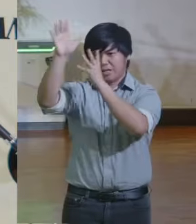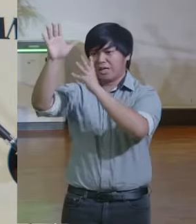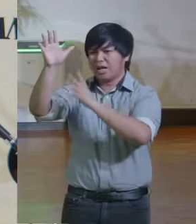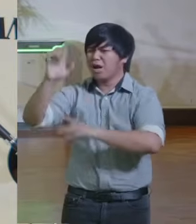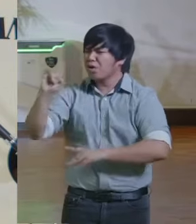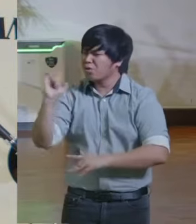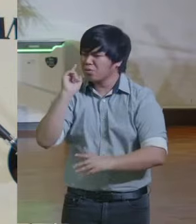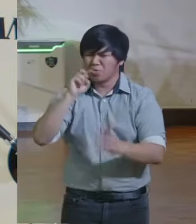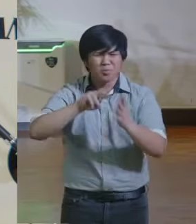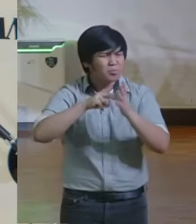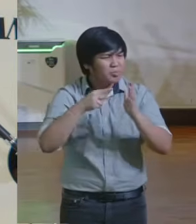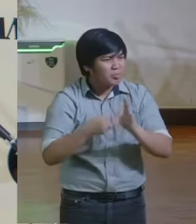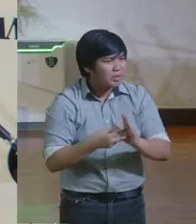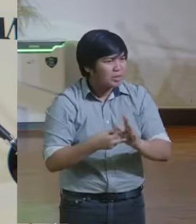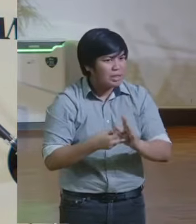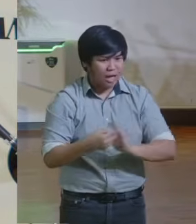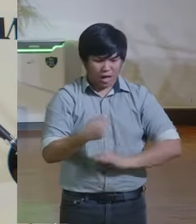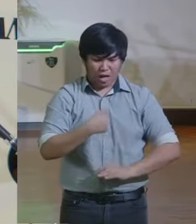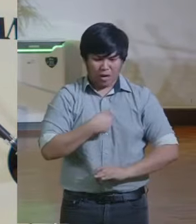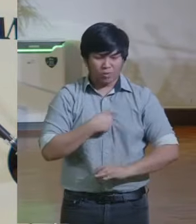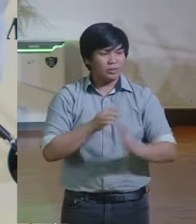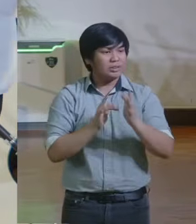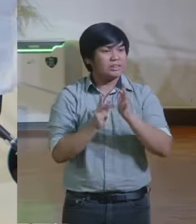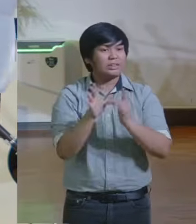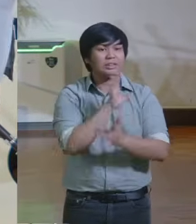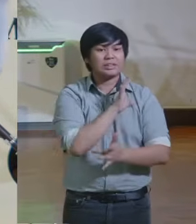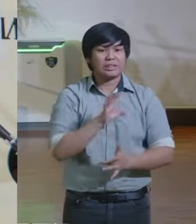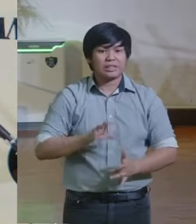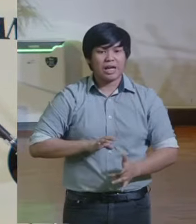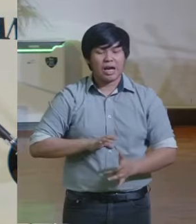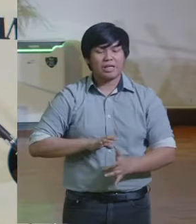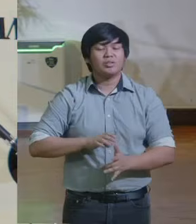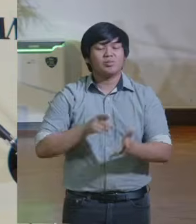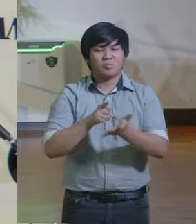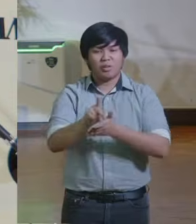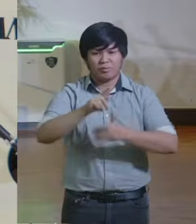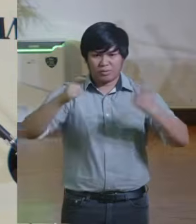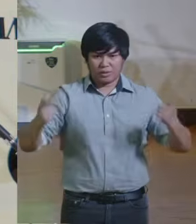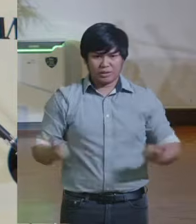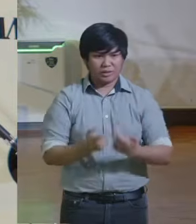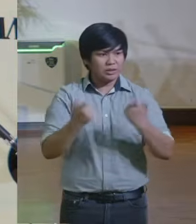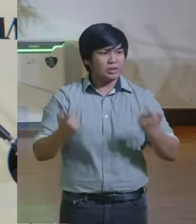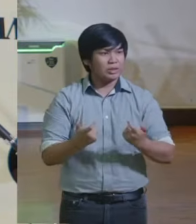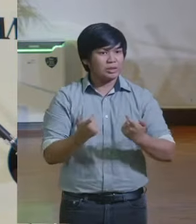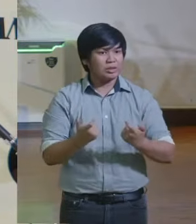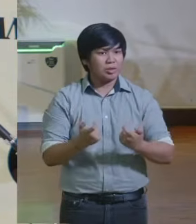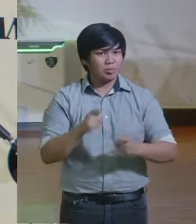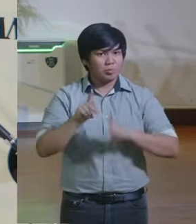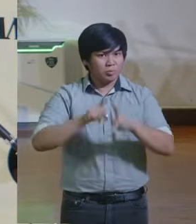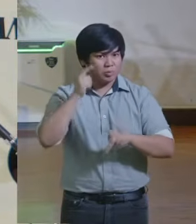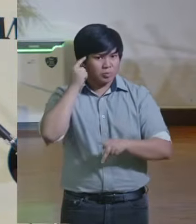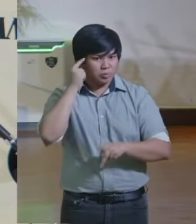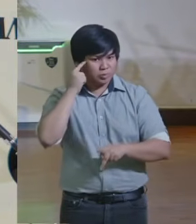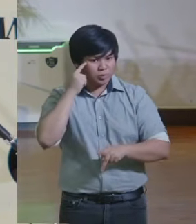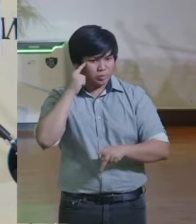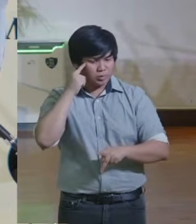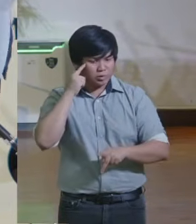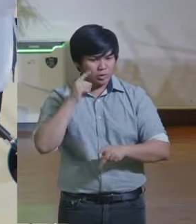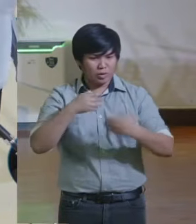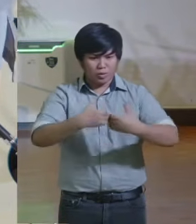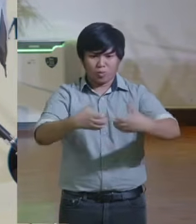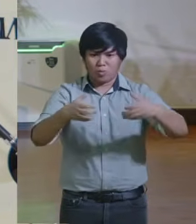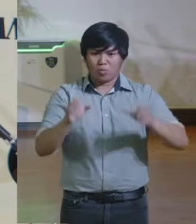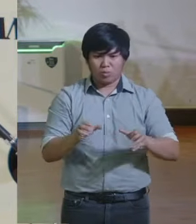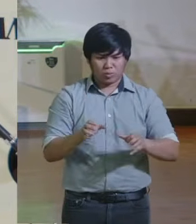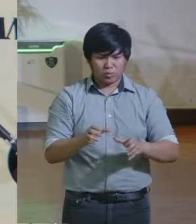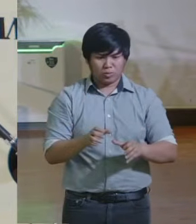Itong pag-aalay niya ng kanyang sarili is for our sins. Para sa ating kasalanan. Nakikita niyo ba kung